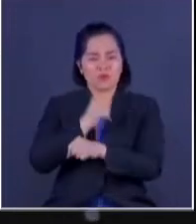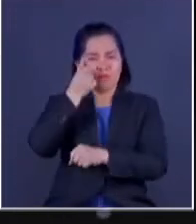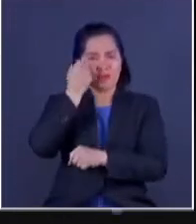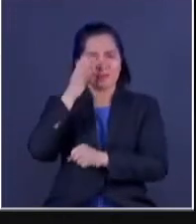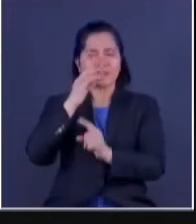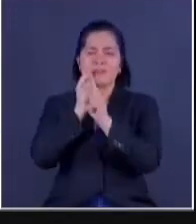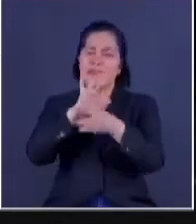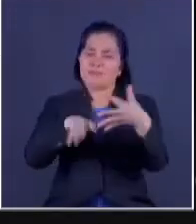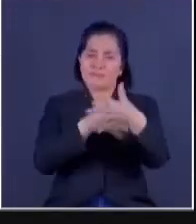14วันตามกำหนดอย่างเคร่งครัดค่ะ